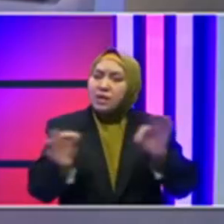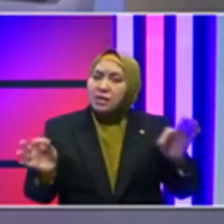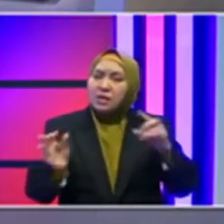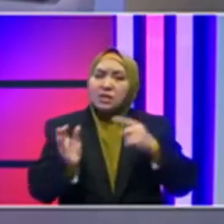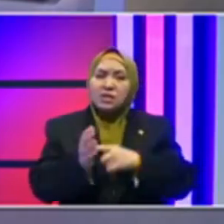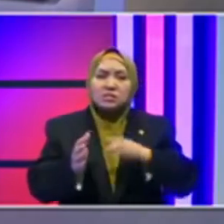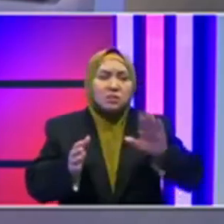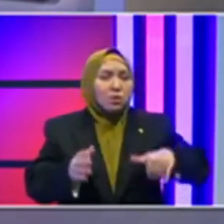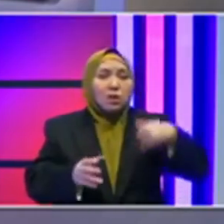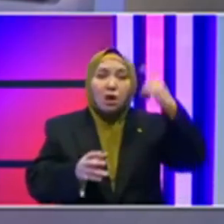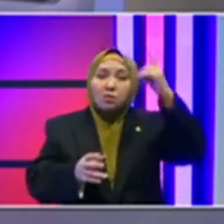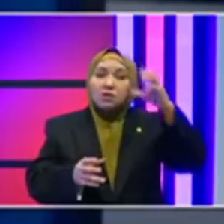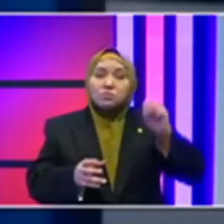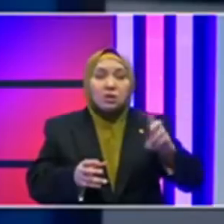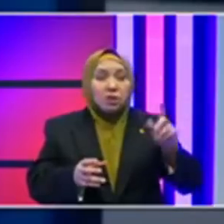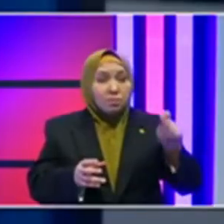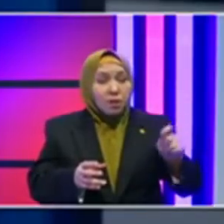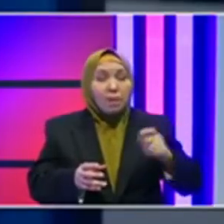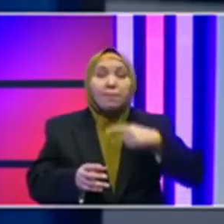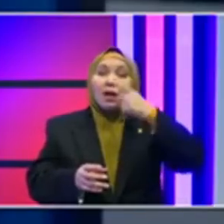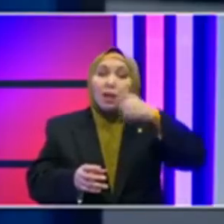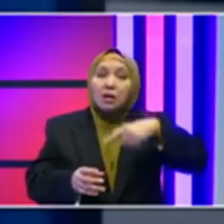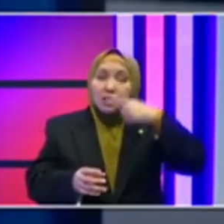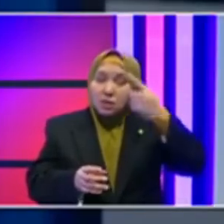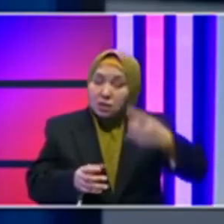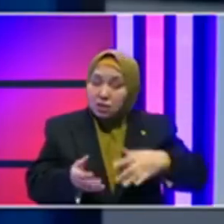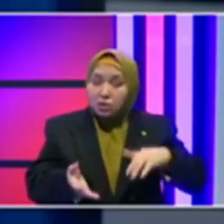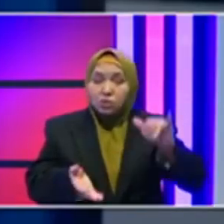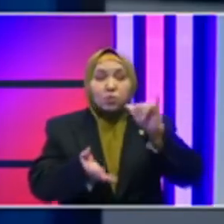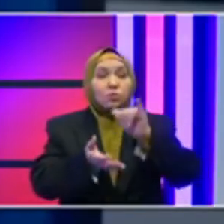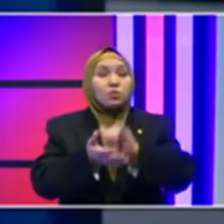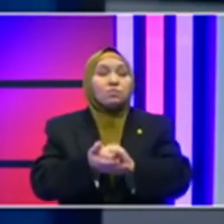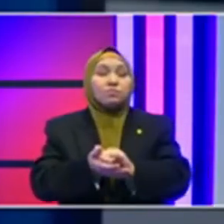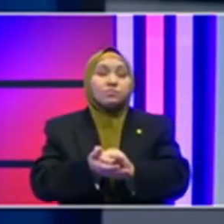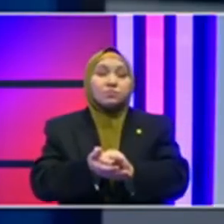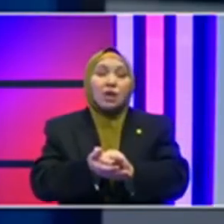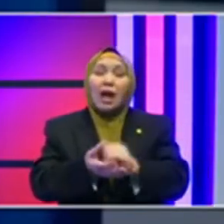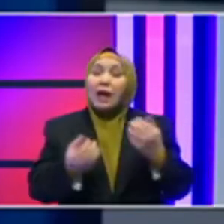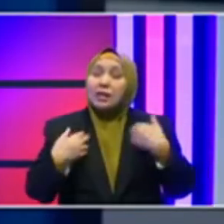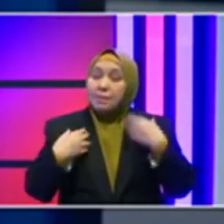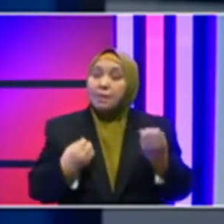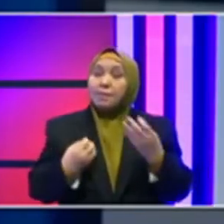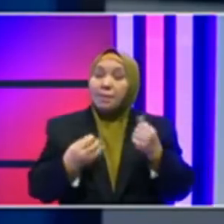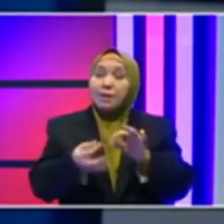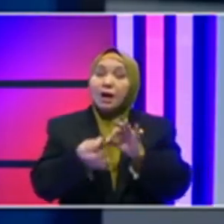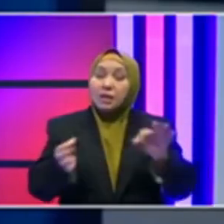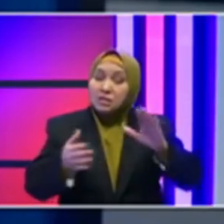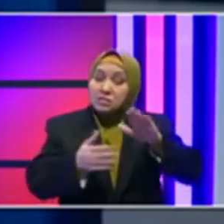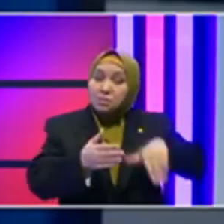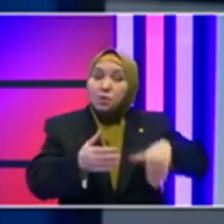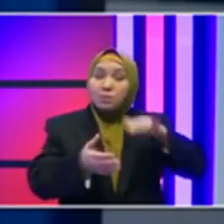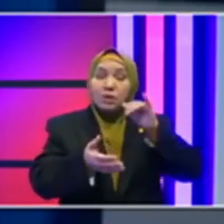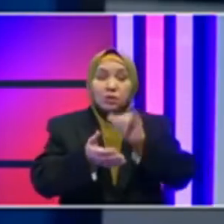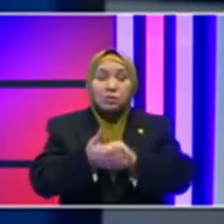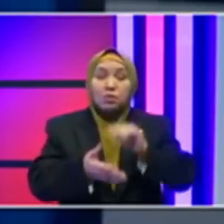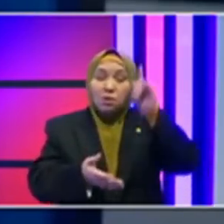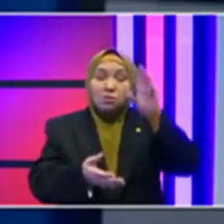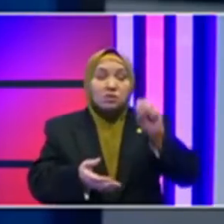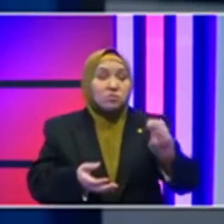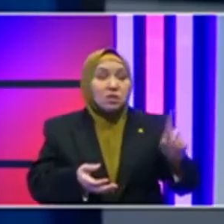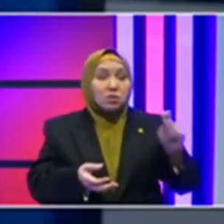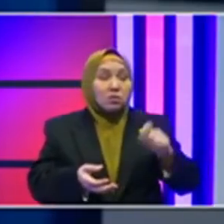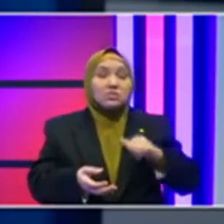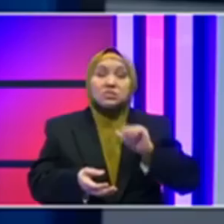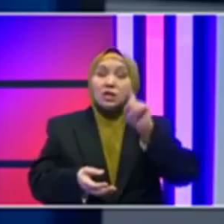Allah subhanahu wa ta'ala berfirman Allah beberapa ayat sebelumnya Allah Subhanahu Wa Ta'ala menyebut